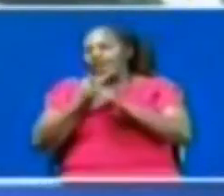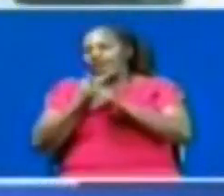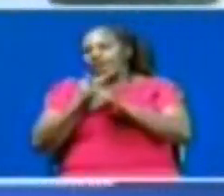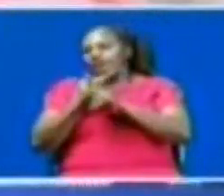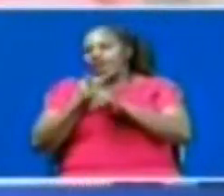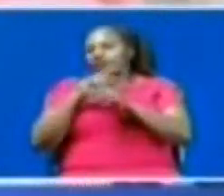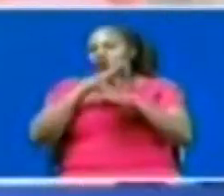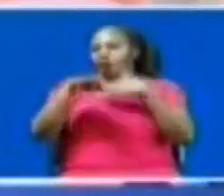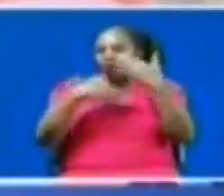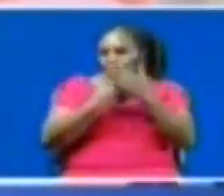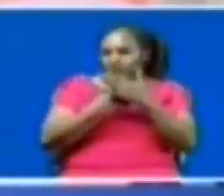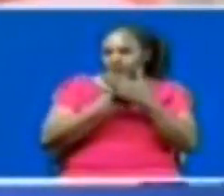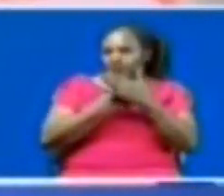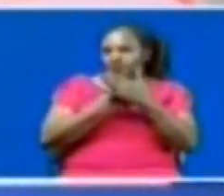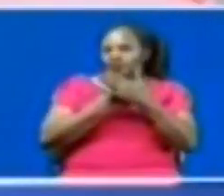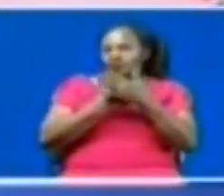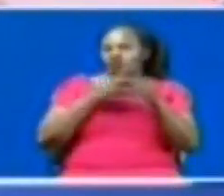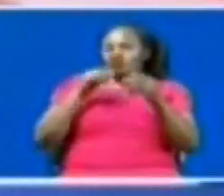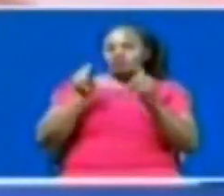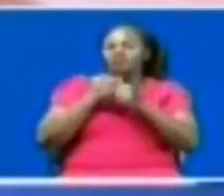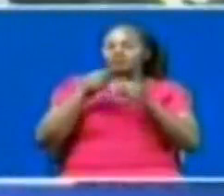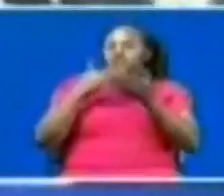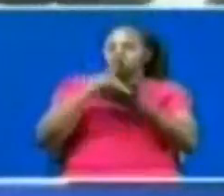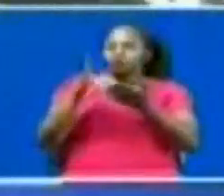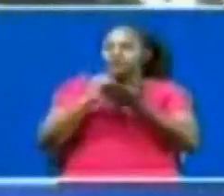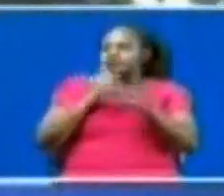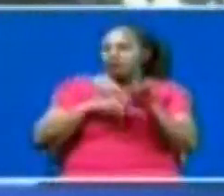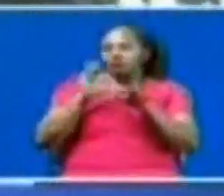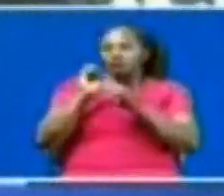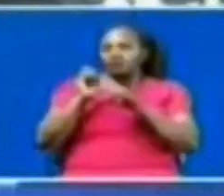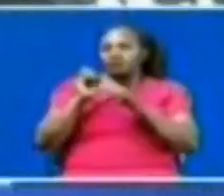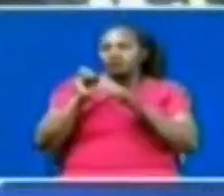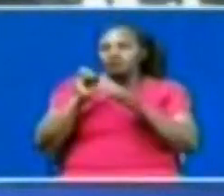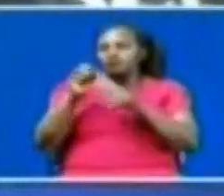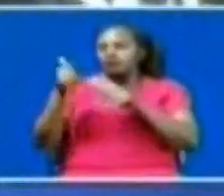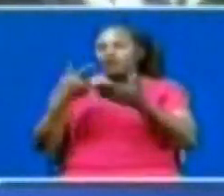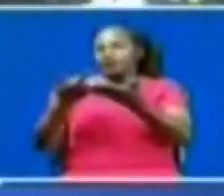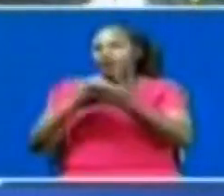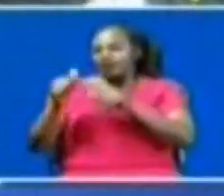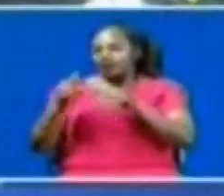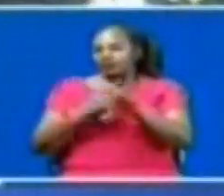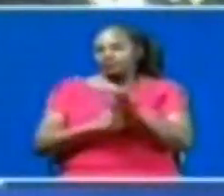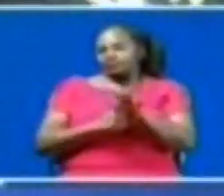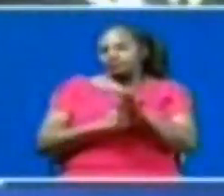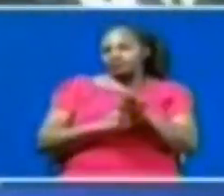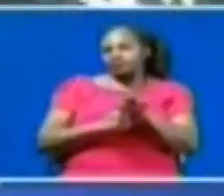Mheshimiwa Eugene, hatuwezi kuwaste time ku negotiate na namba mbili. Umesema.